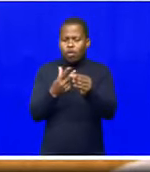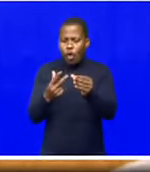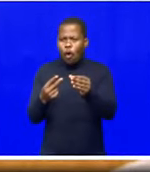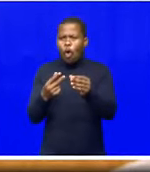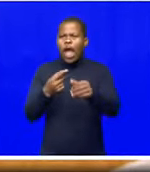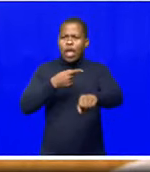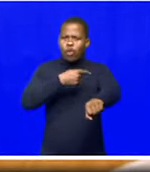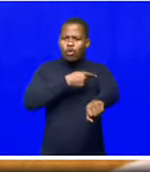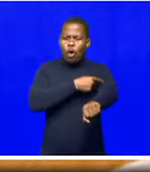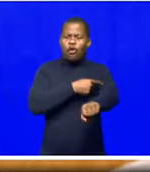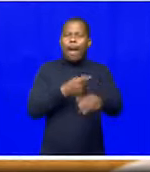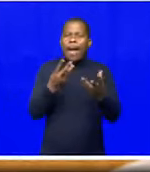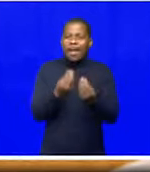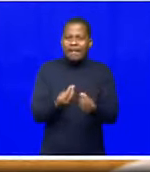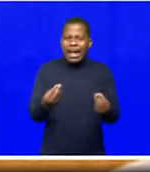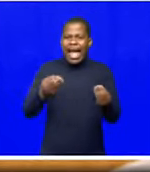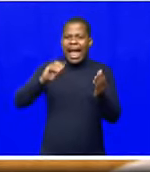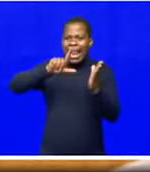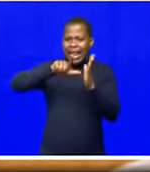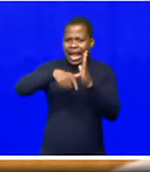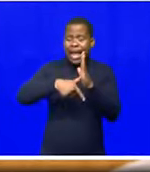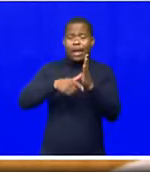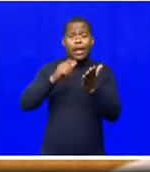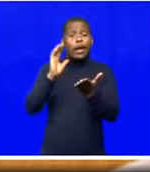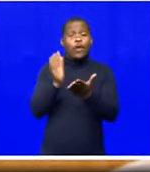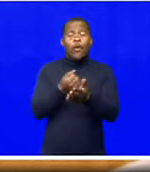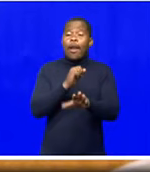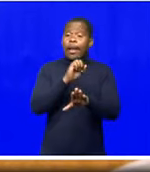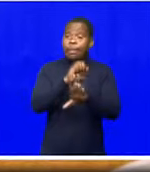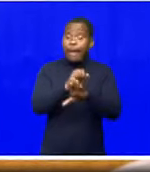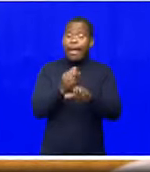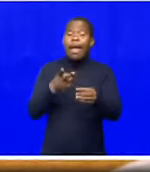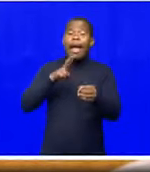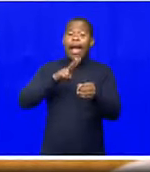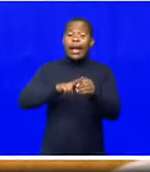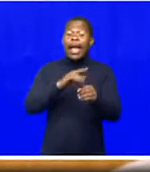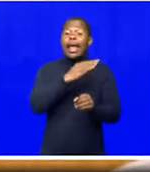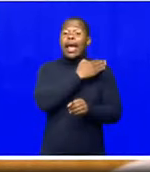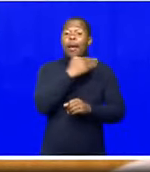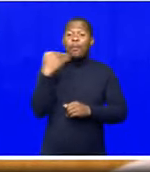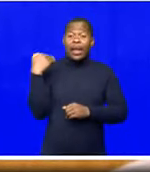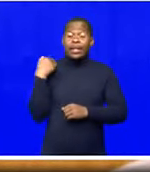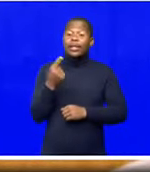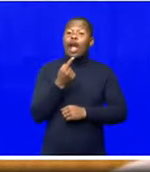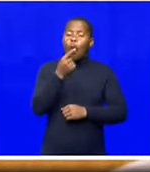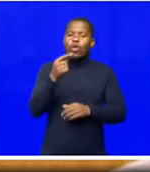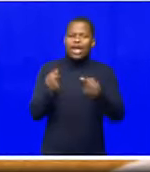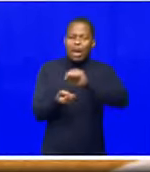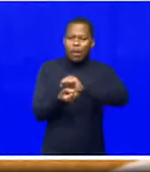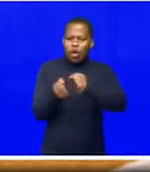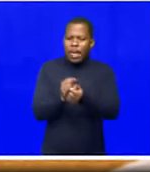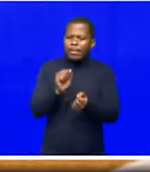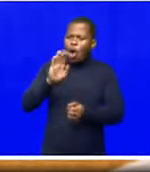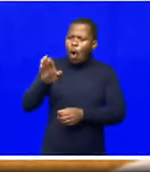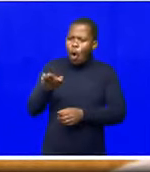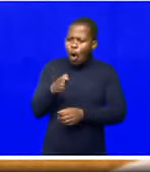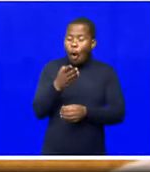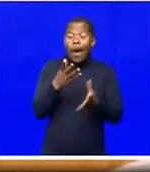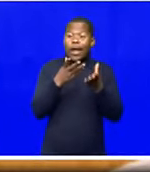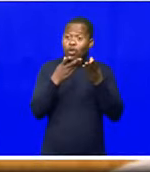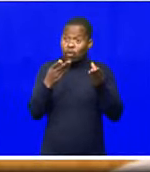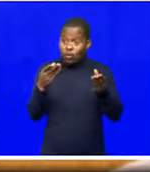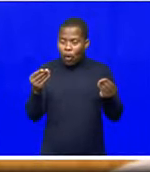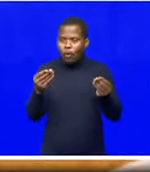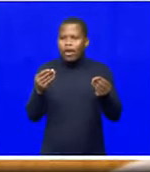lefikako ingafiki ngesikhathi. Indvuna yethi donke insaya yabetikhona setilungisekile ngako ke yonke